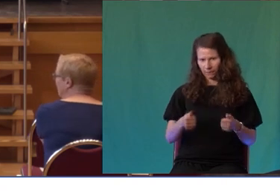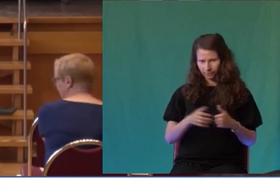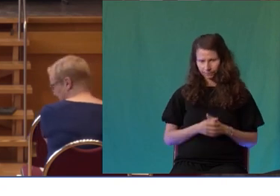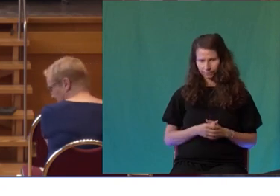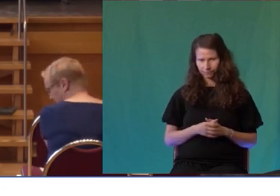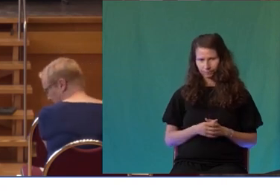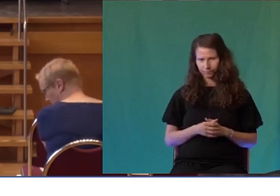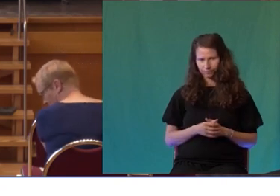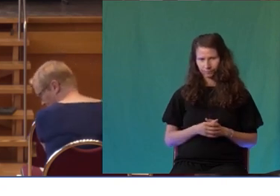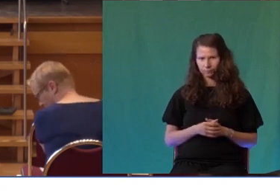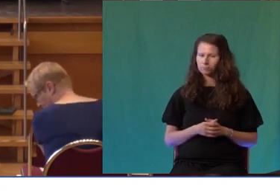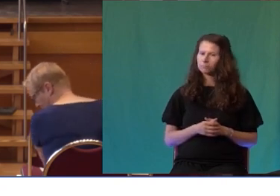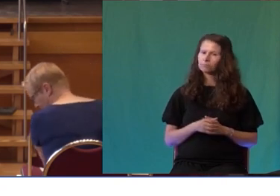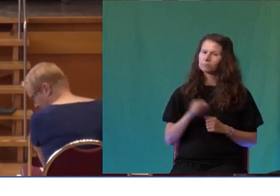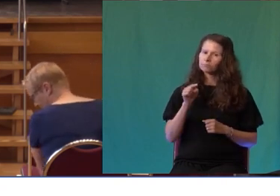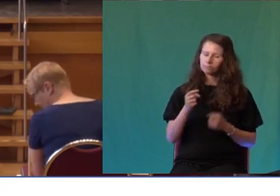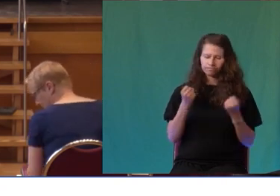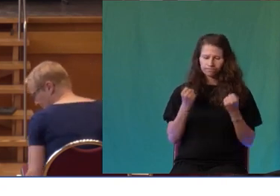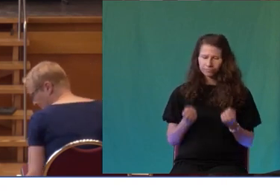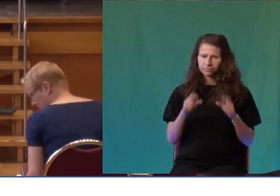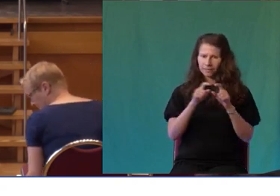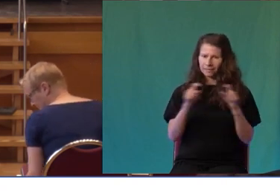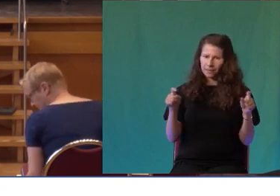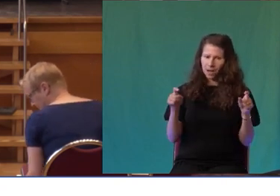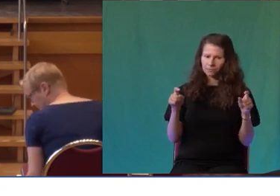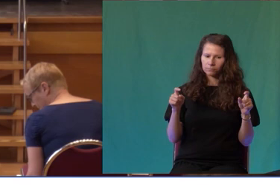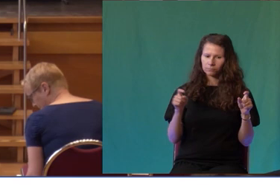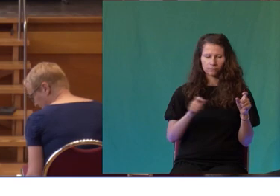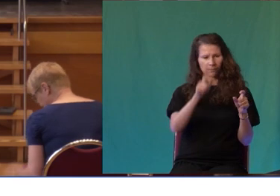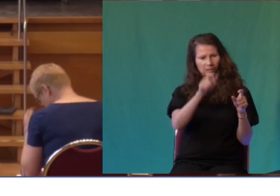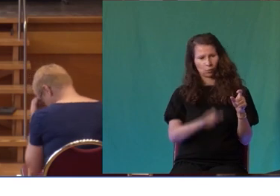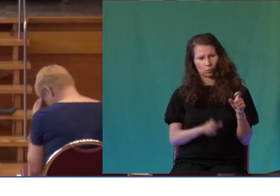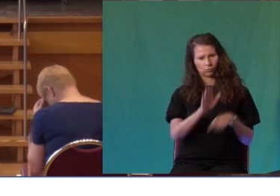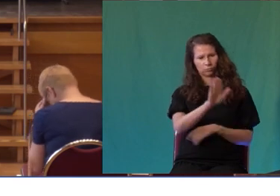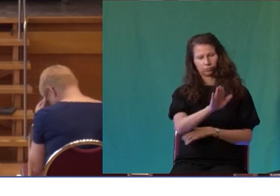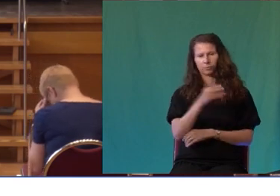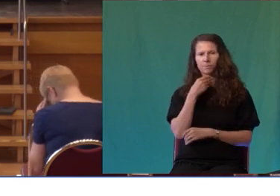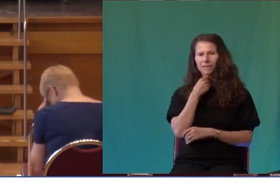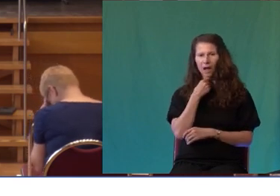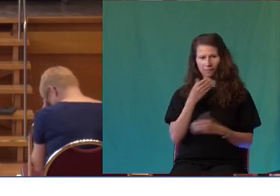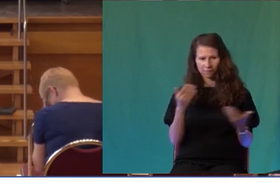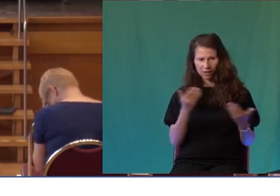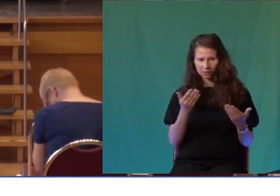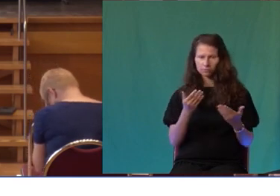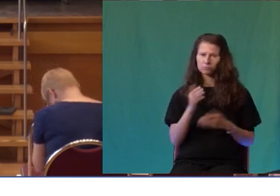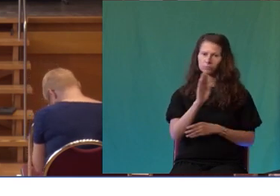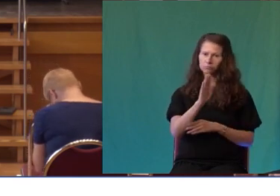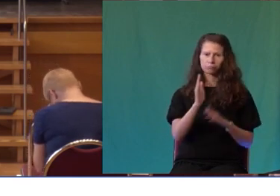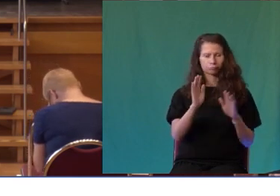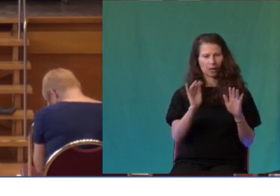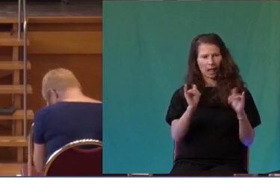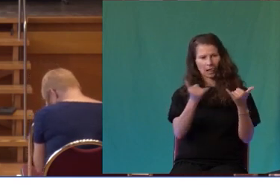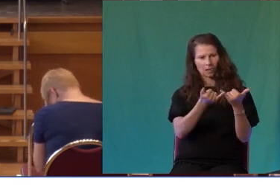da geht es vor allen Dingen um das Thema was braucht jemand um als Eltern